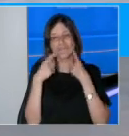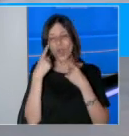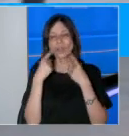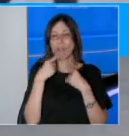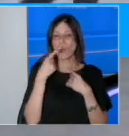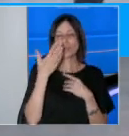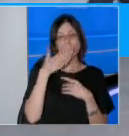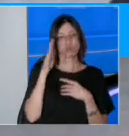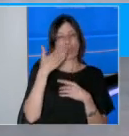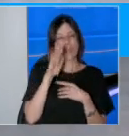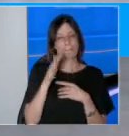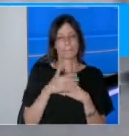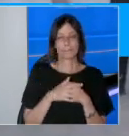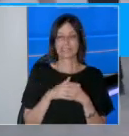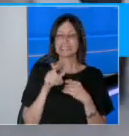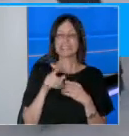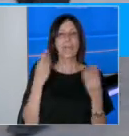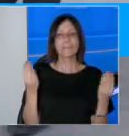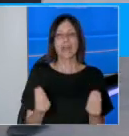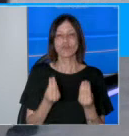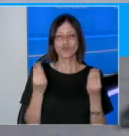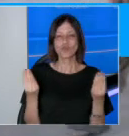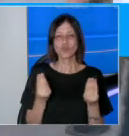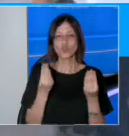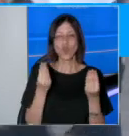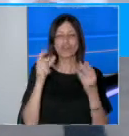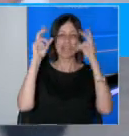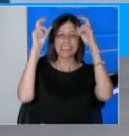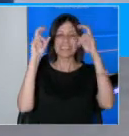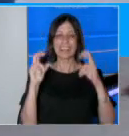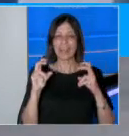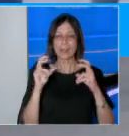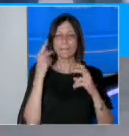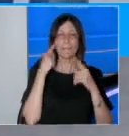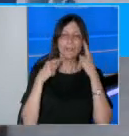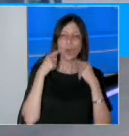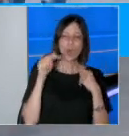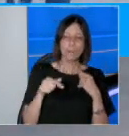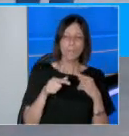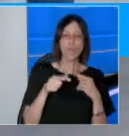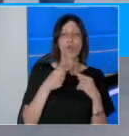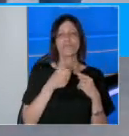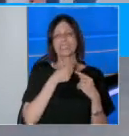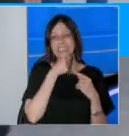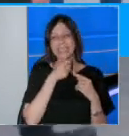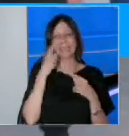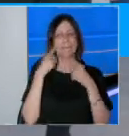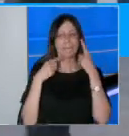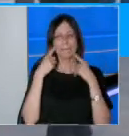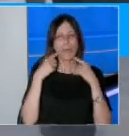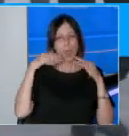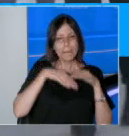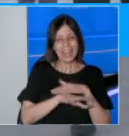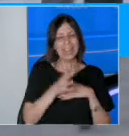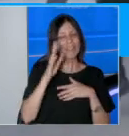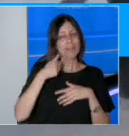ואמרו ירושלים. זה משהו שהצנחנים בחו כאן, והזקנים בחו במקלטים, ואנשים בחו,